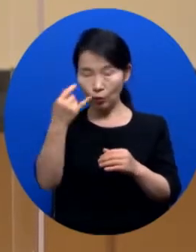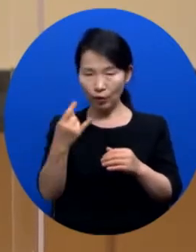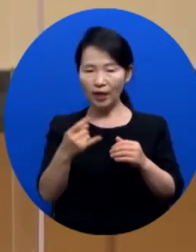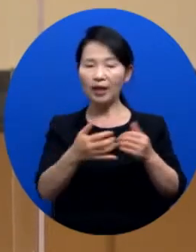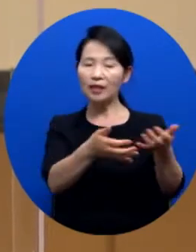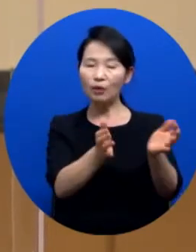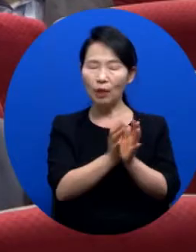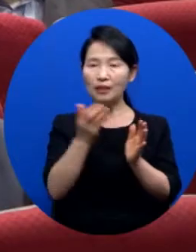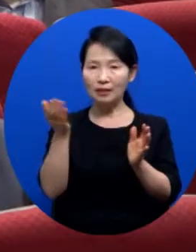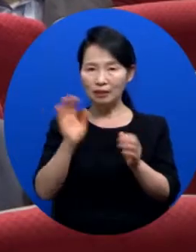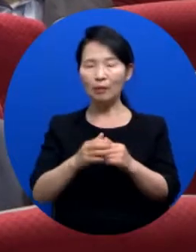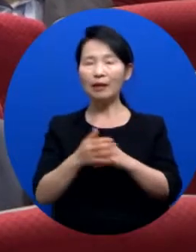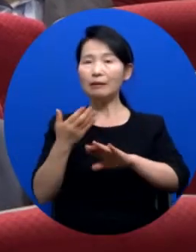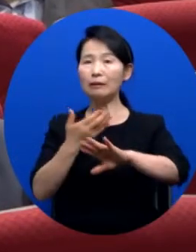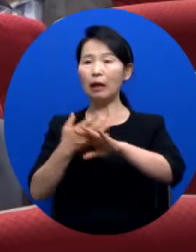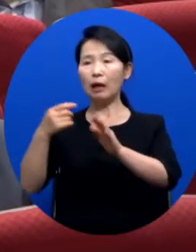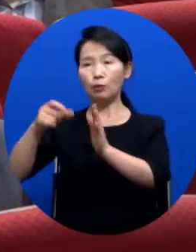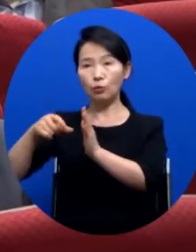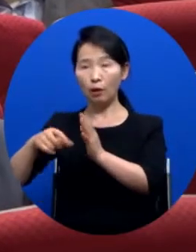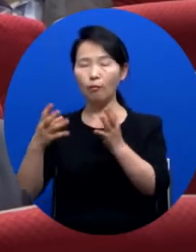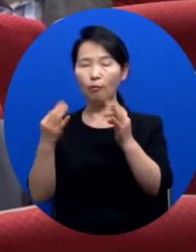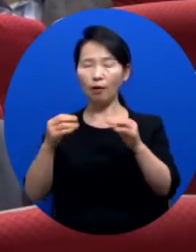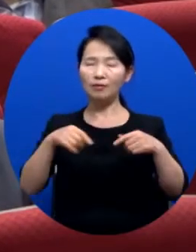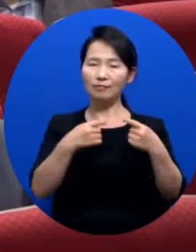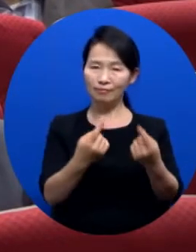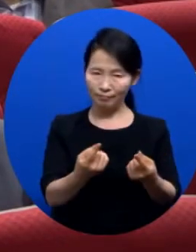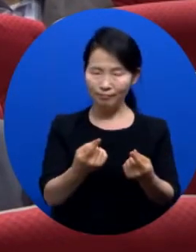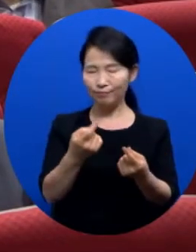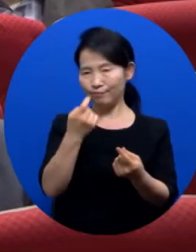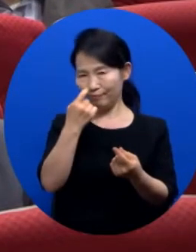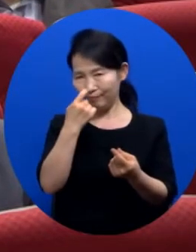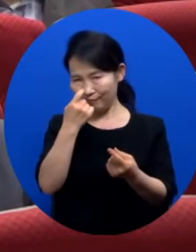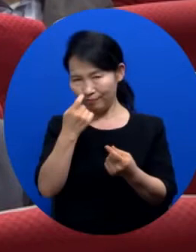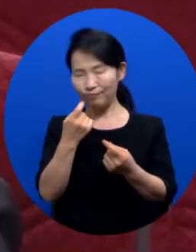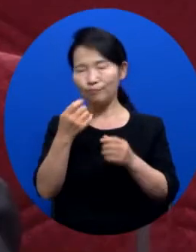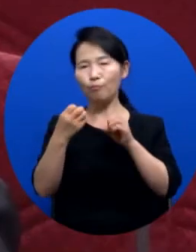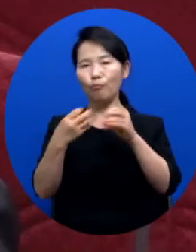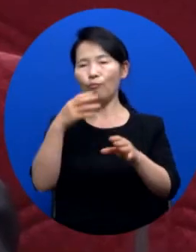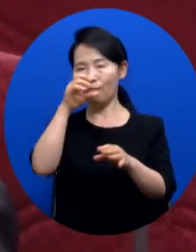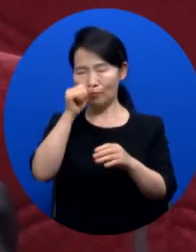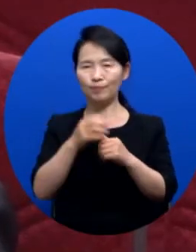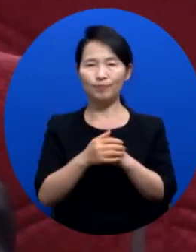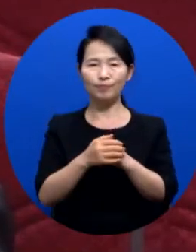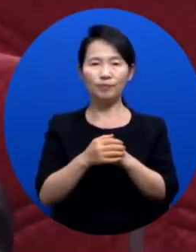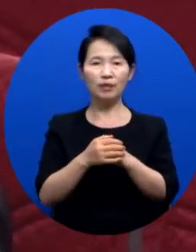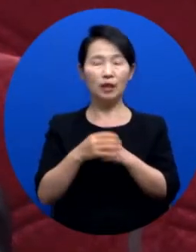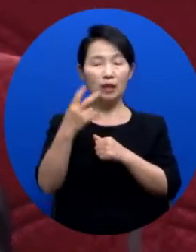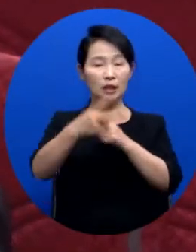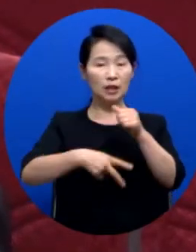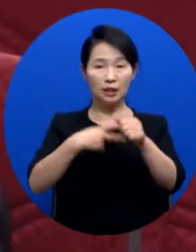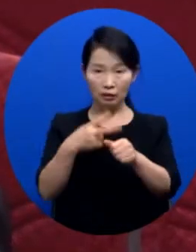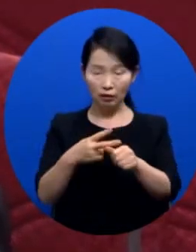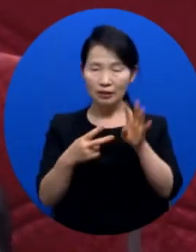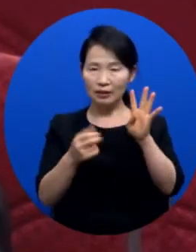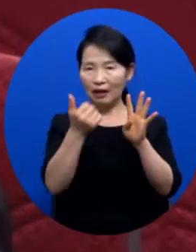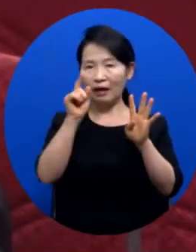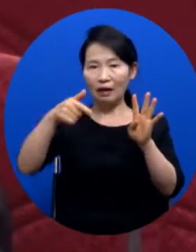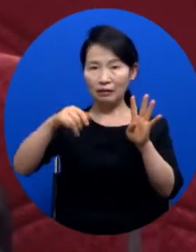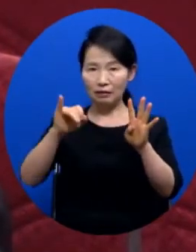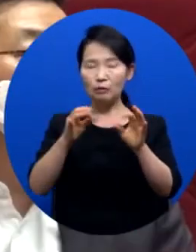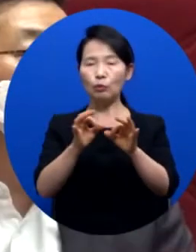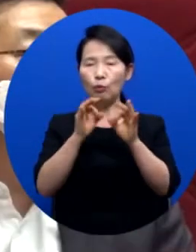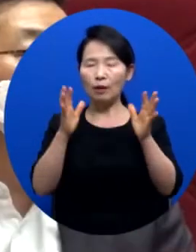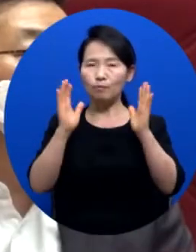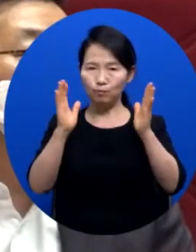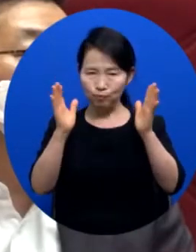산하기관이지만 타교단 장로들도 많이 찾아올 정도로 호응이 좋습니다. 2년 4학기 과정을 수료한 장로들은